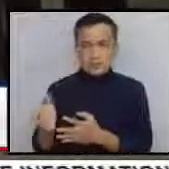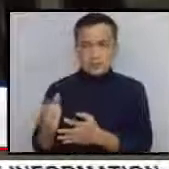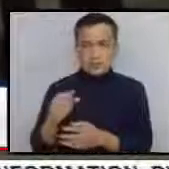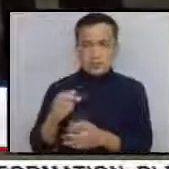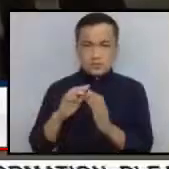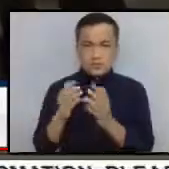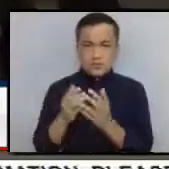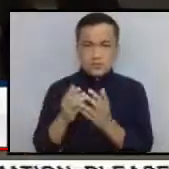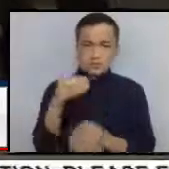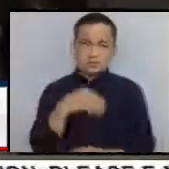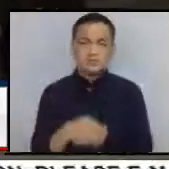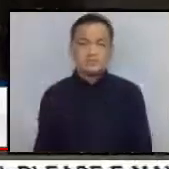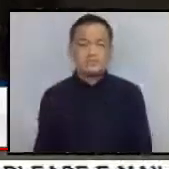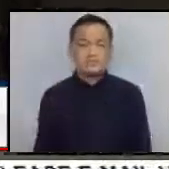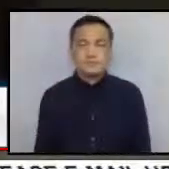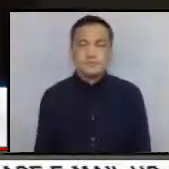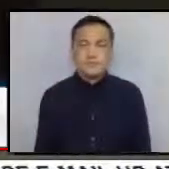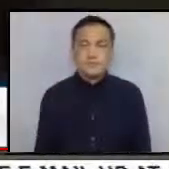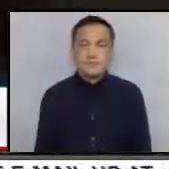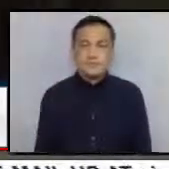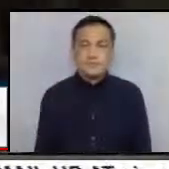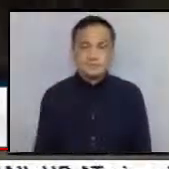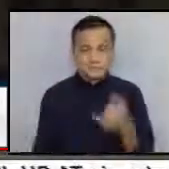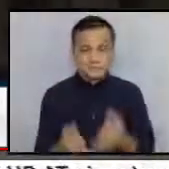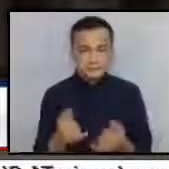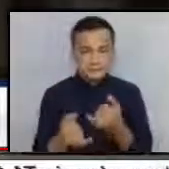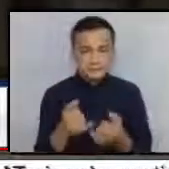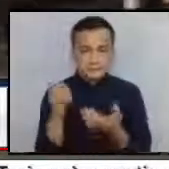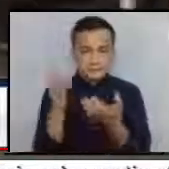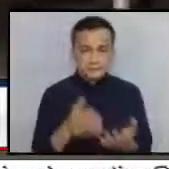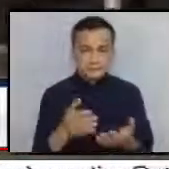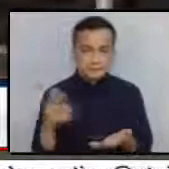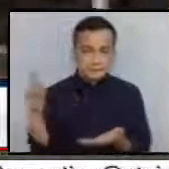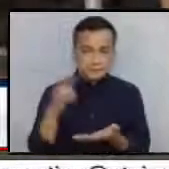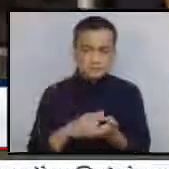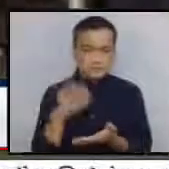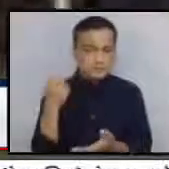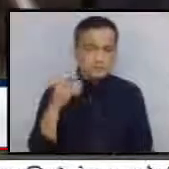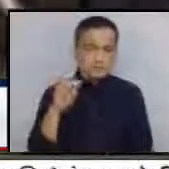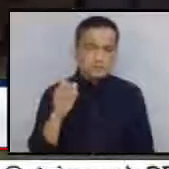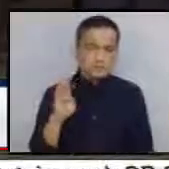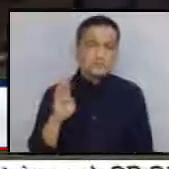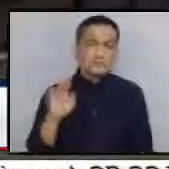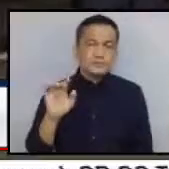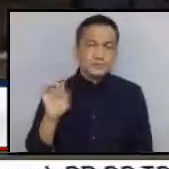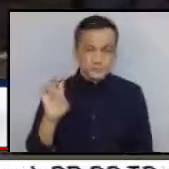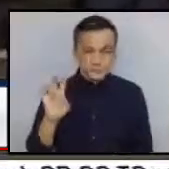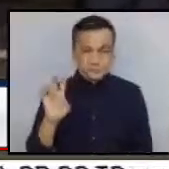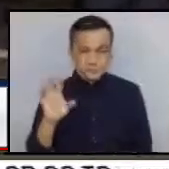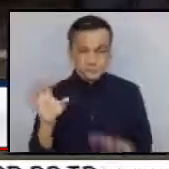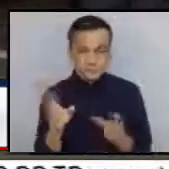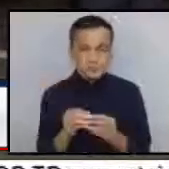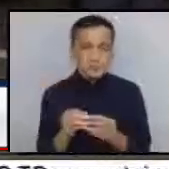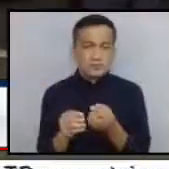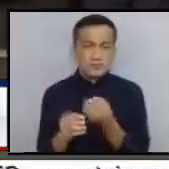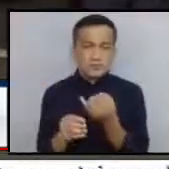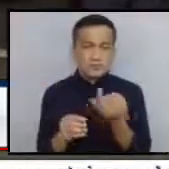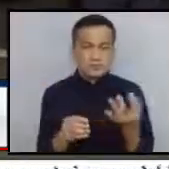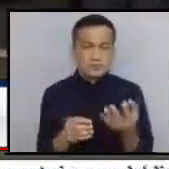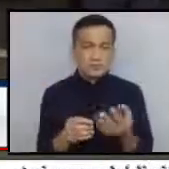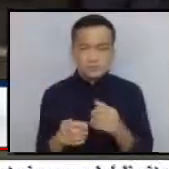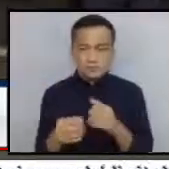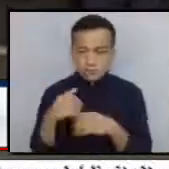huling shipment bago rito ay dumating sa bansa noong February 17. Ngayon, ang kabuuang bilang ng mga naipadalang